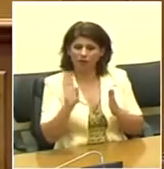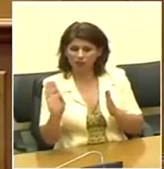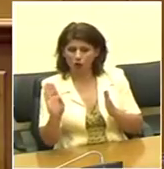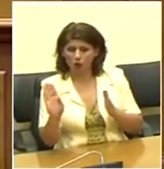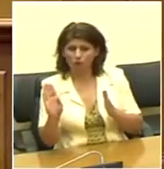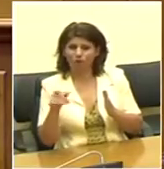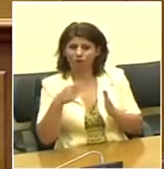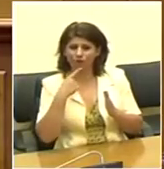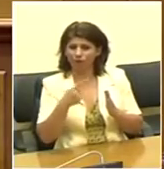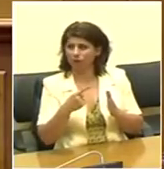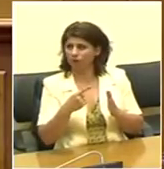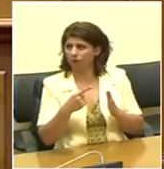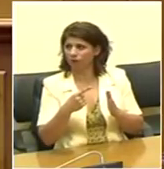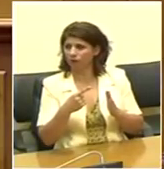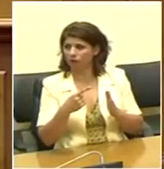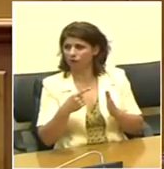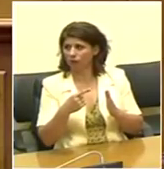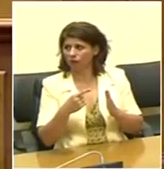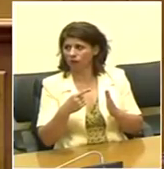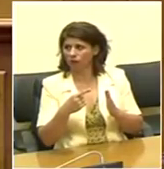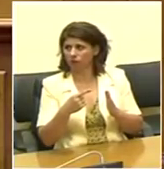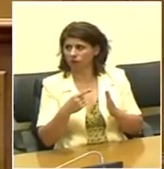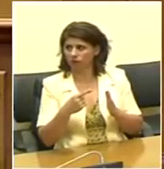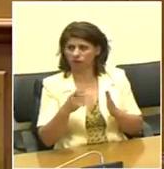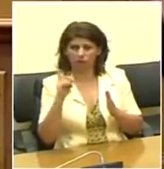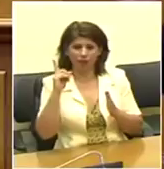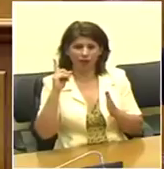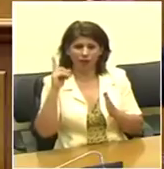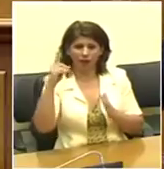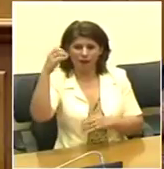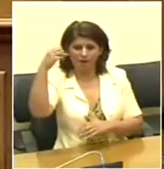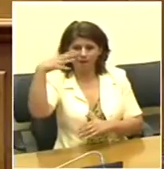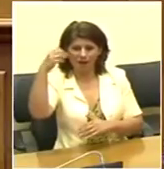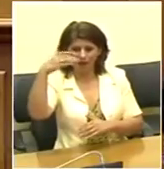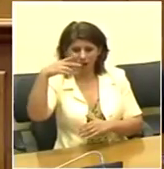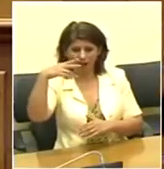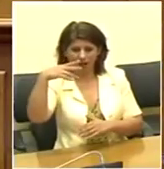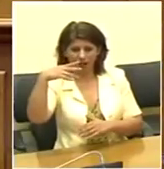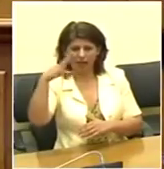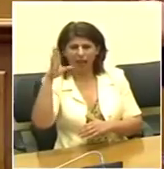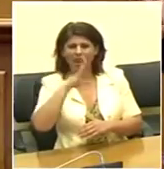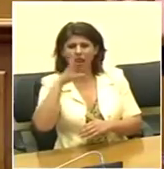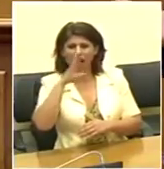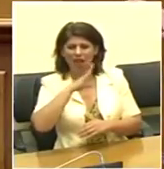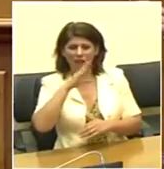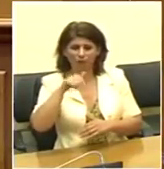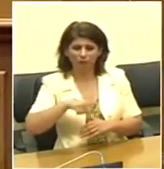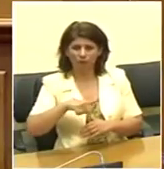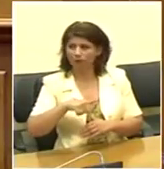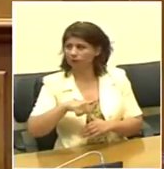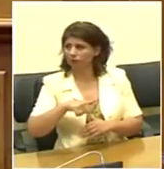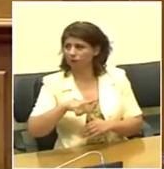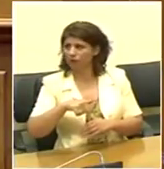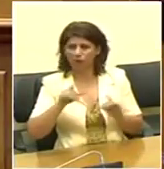που λέγεται «Γλαύκος Θρασάκης», για ένα φανάρι σε μια λαϊκή, στην οποία πια επειδή είναι στη λαϊκή,